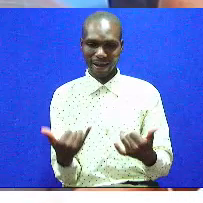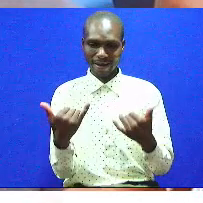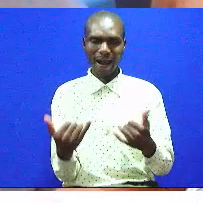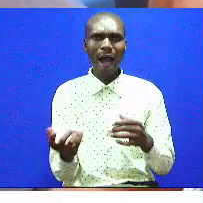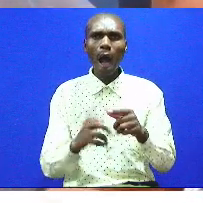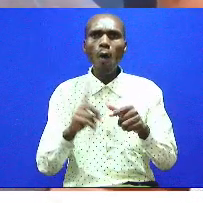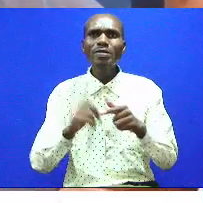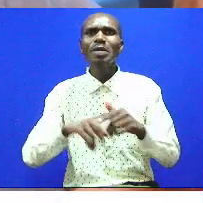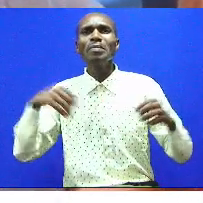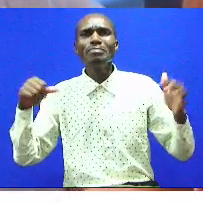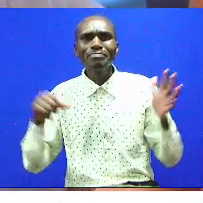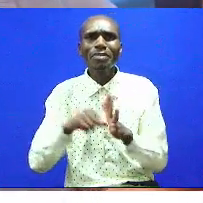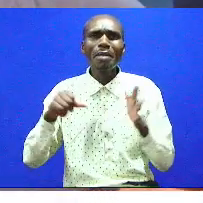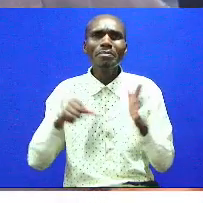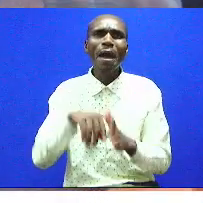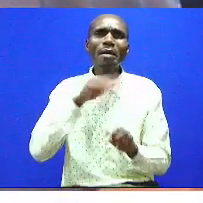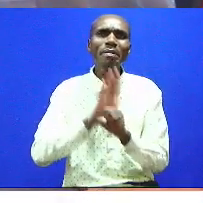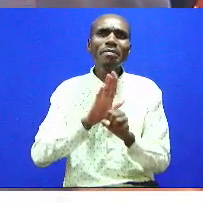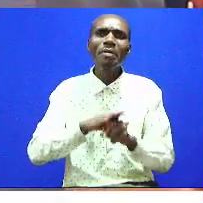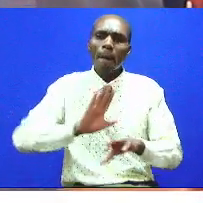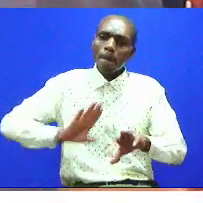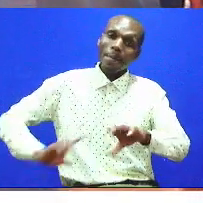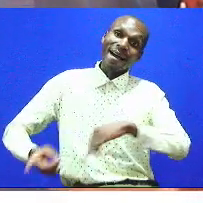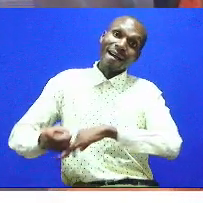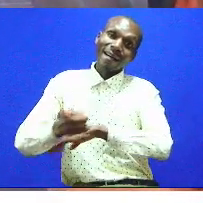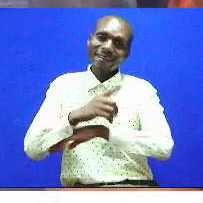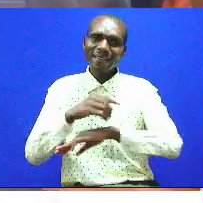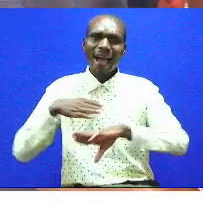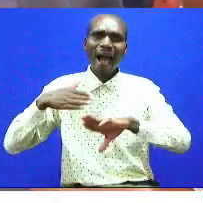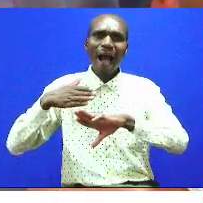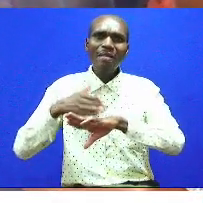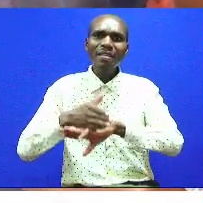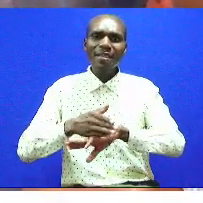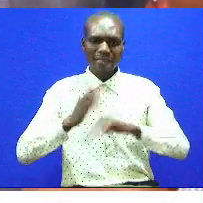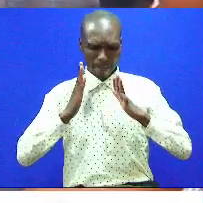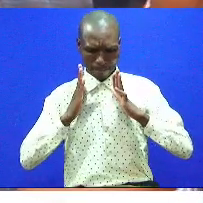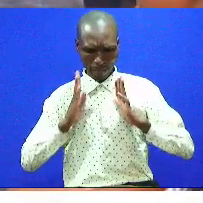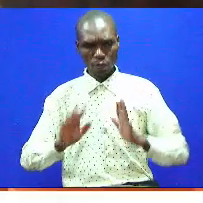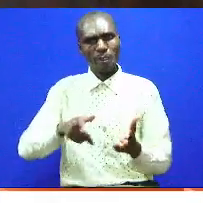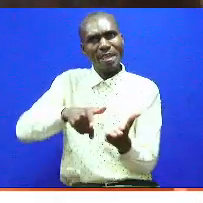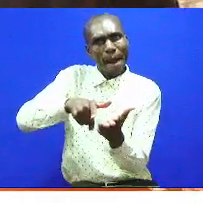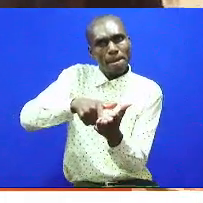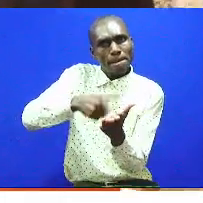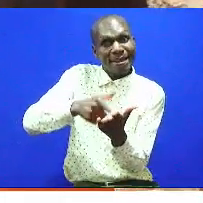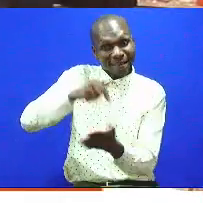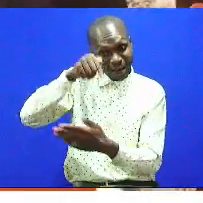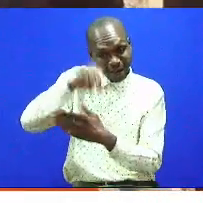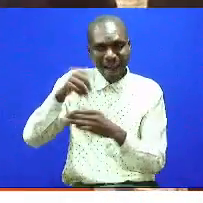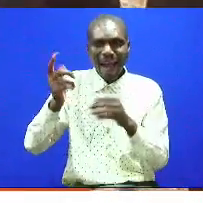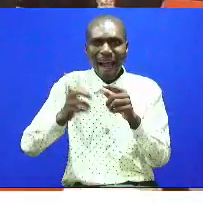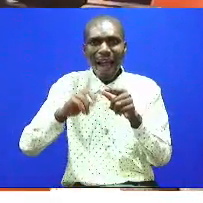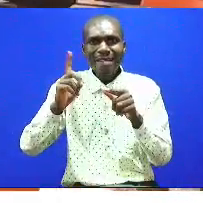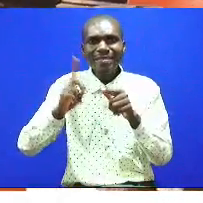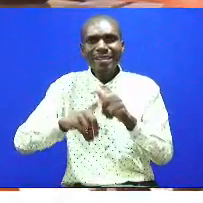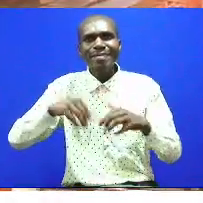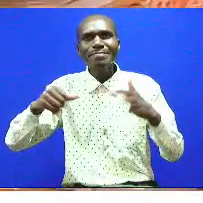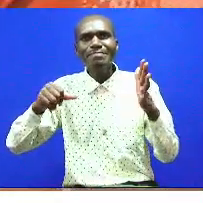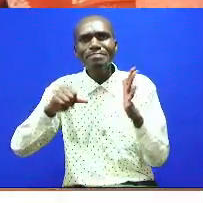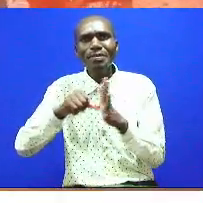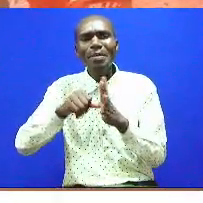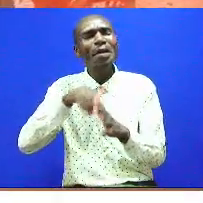kotarira ense ya Kenya asibatebuna amaenge eba gusiba etirete ni ubaya etirete anekero bale kuruwa